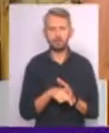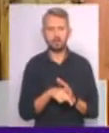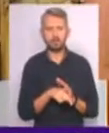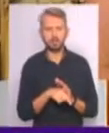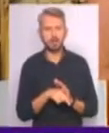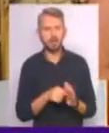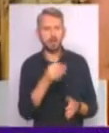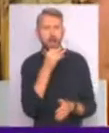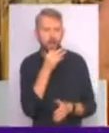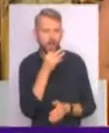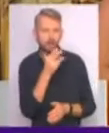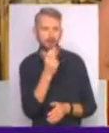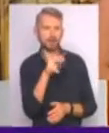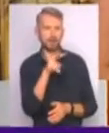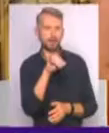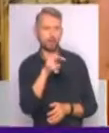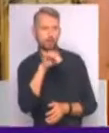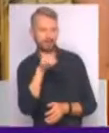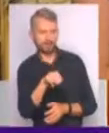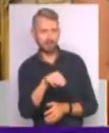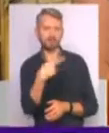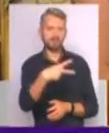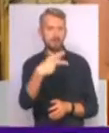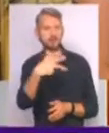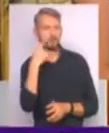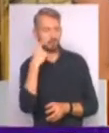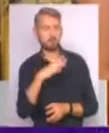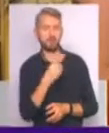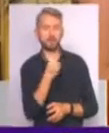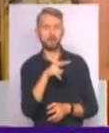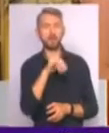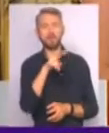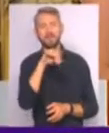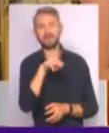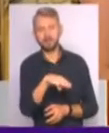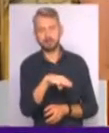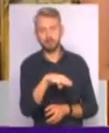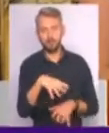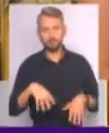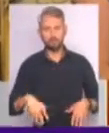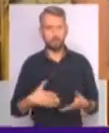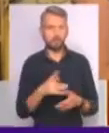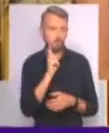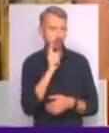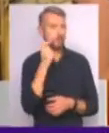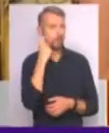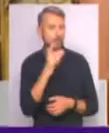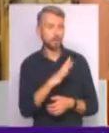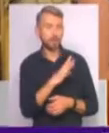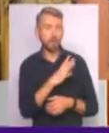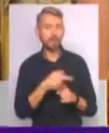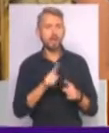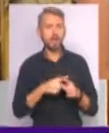наверное, в молодом возрасте. Молодой. Там, в 20 лет и в 30 лет бывает целлюлит в достаточно молодом возрасте. Это